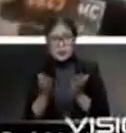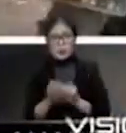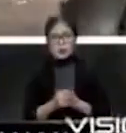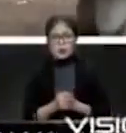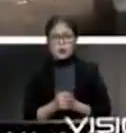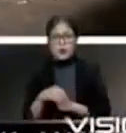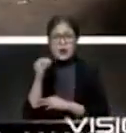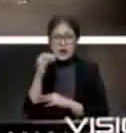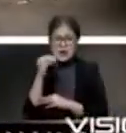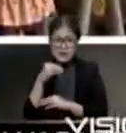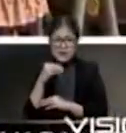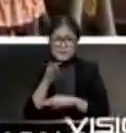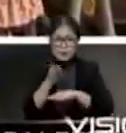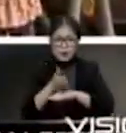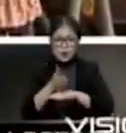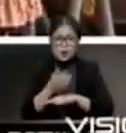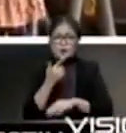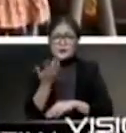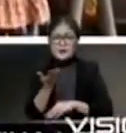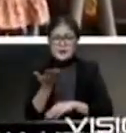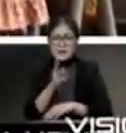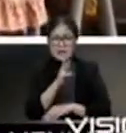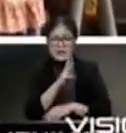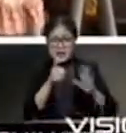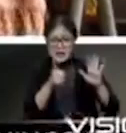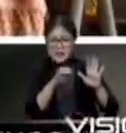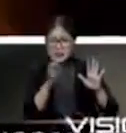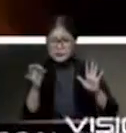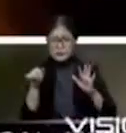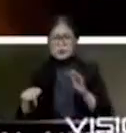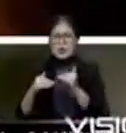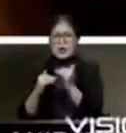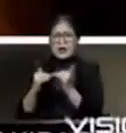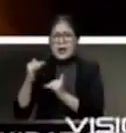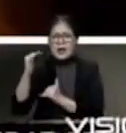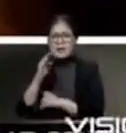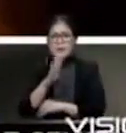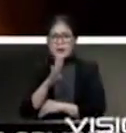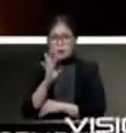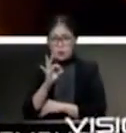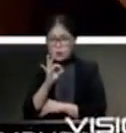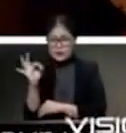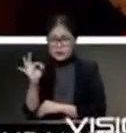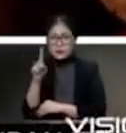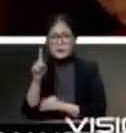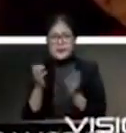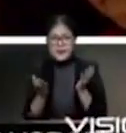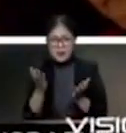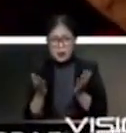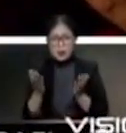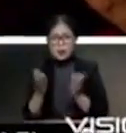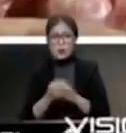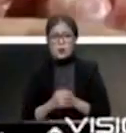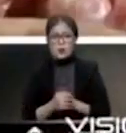ayam potong boiler yang awalnya ada di harga Rp36.000 juga ini naik menjadi Rp40.000 per kilogram. Sementara